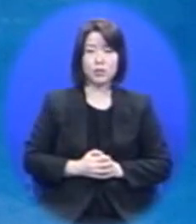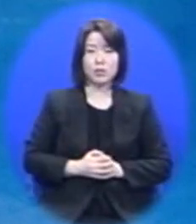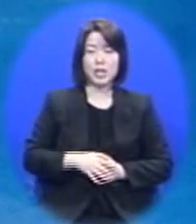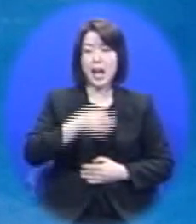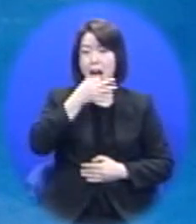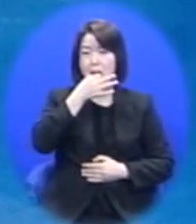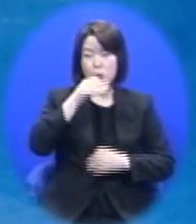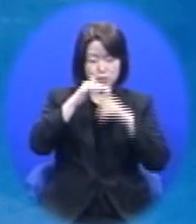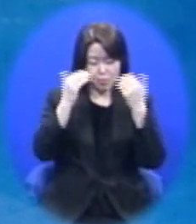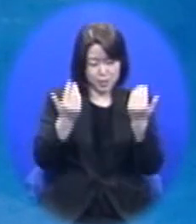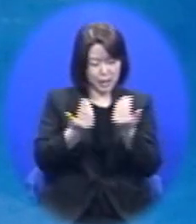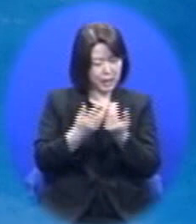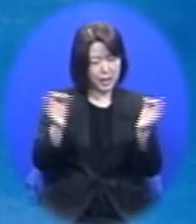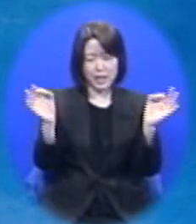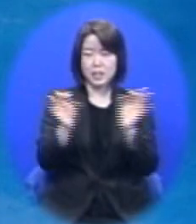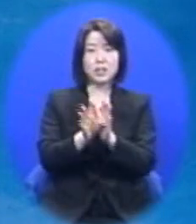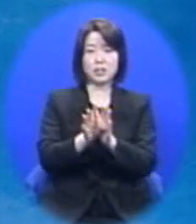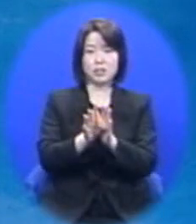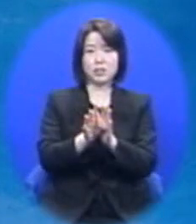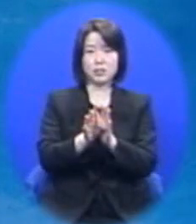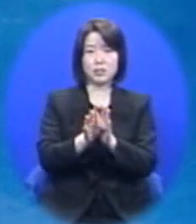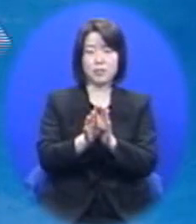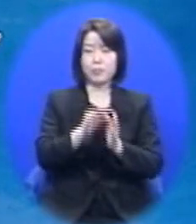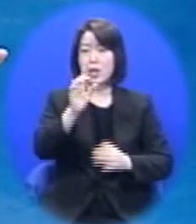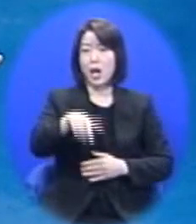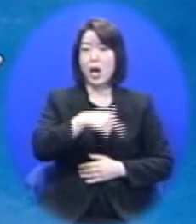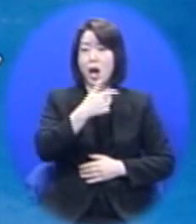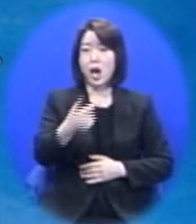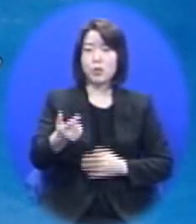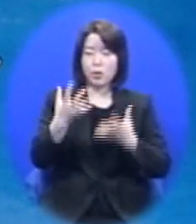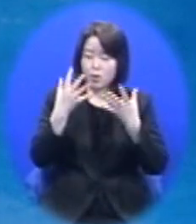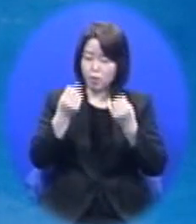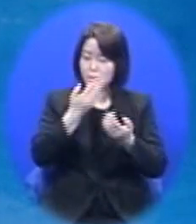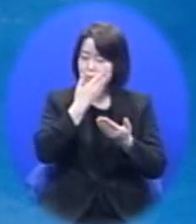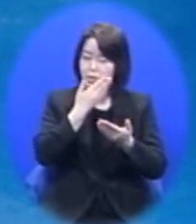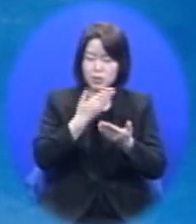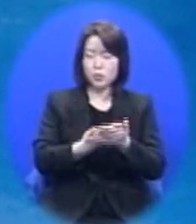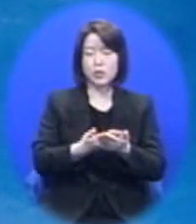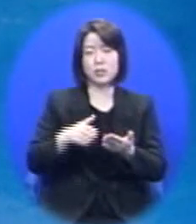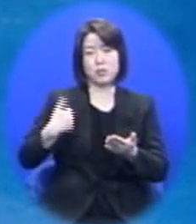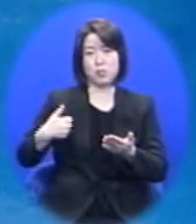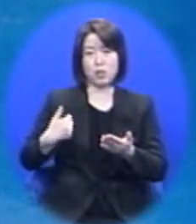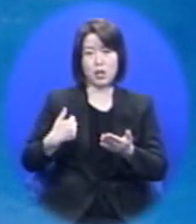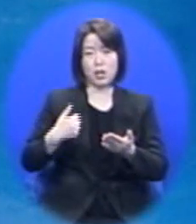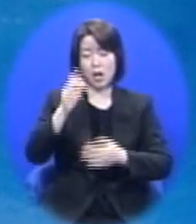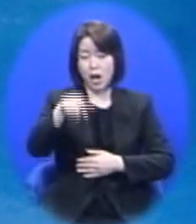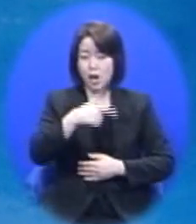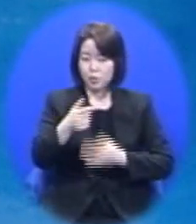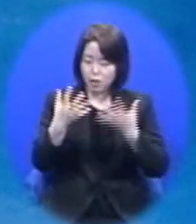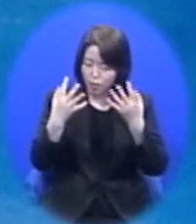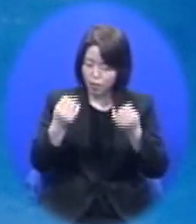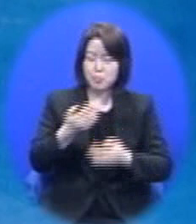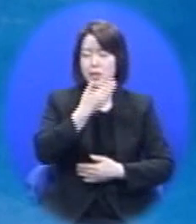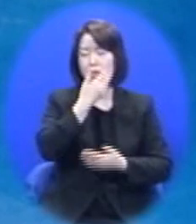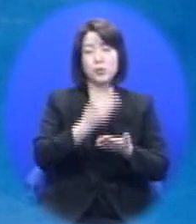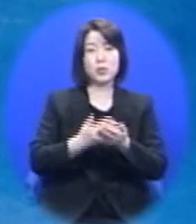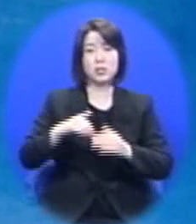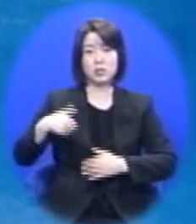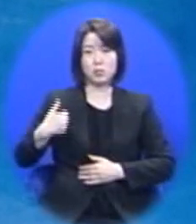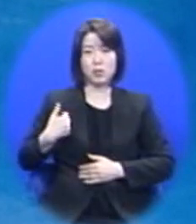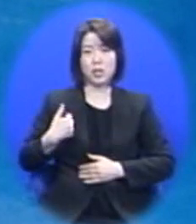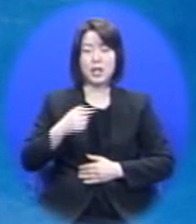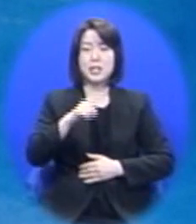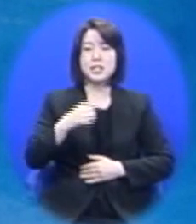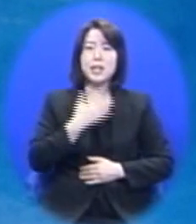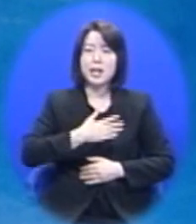욕심 다 사라졌어요. 하루가 얼마나 귀한지, 하루가 얼마나 귀한지, 그게